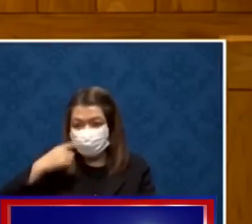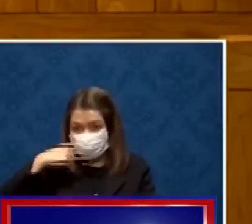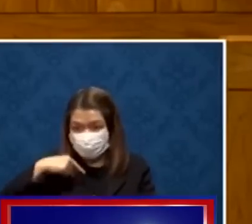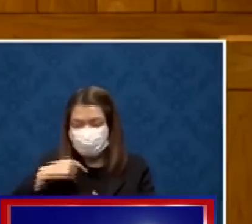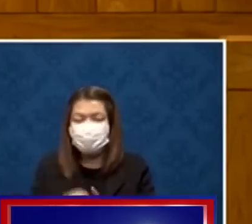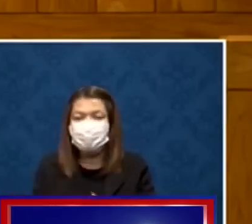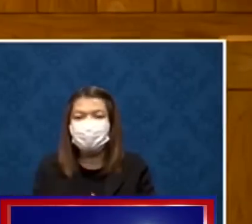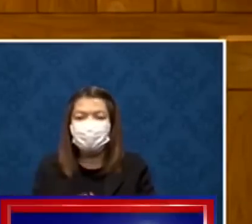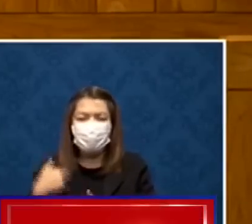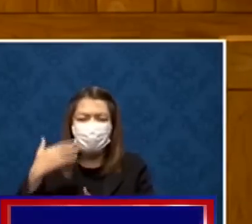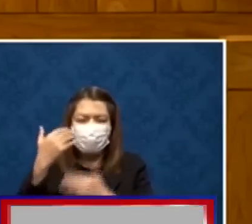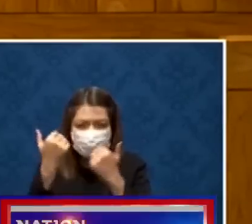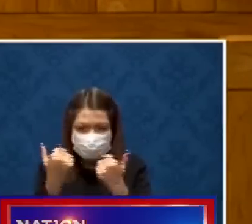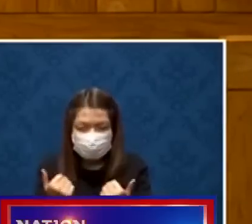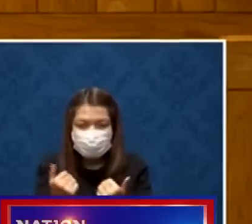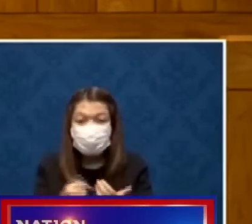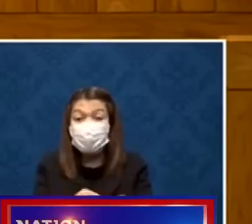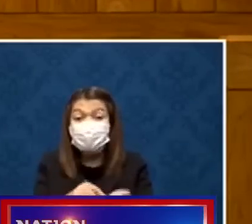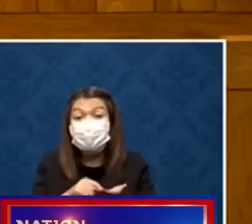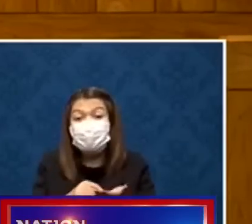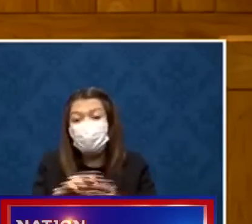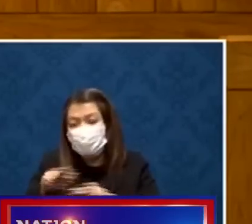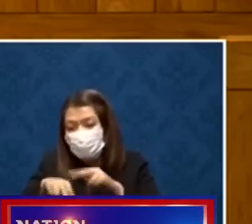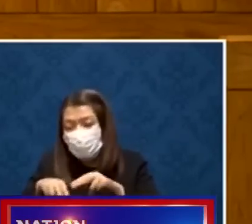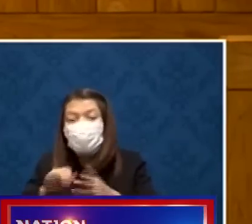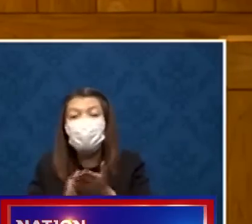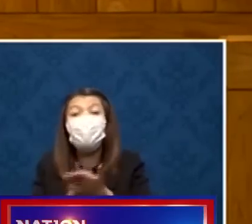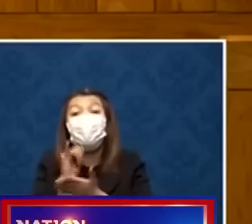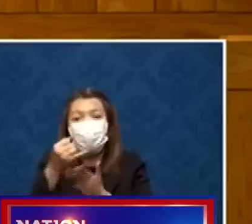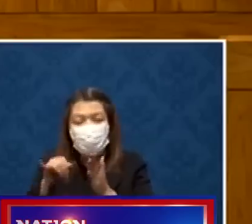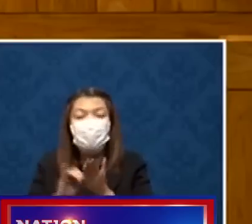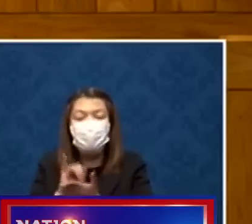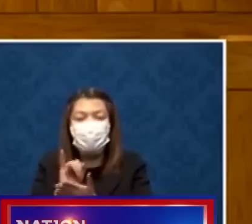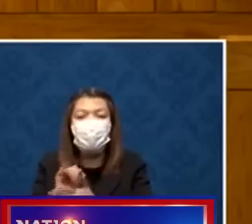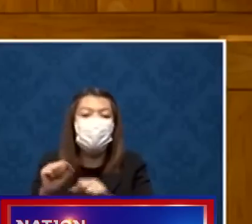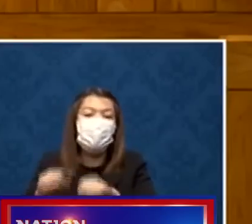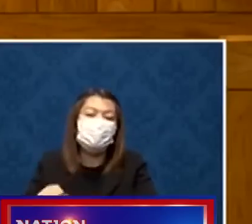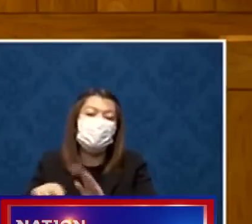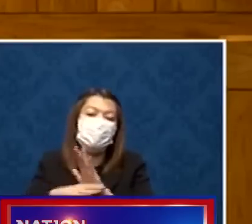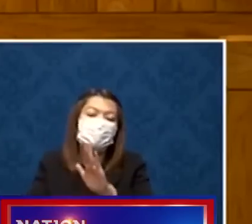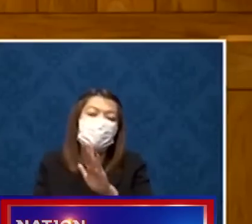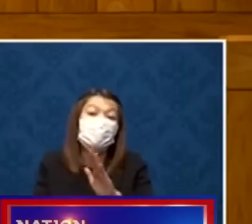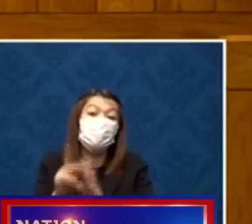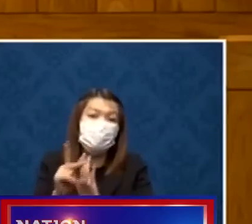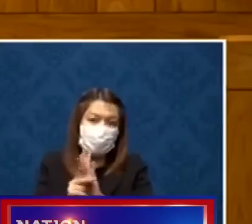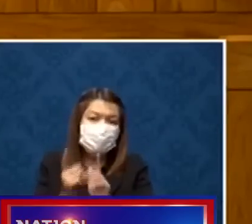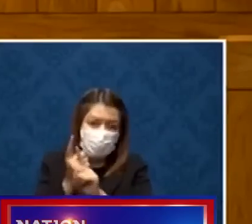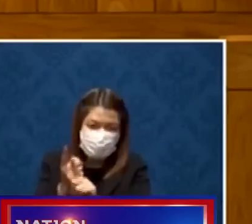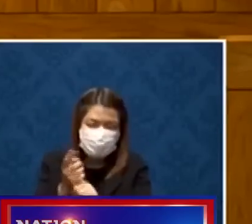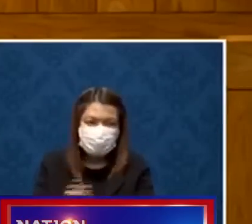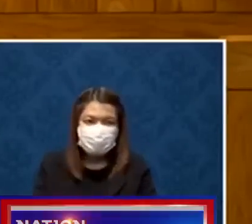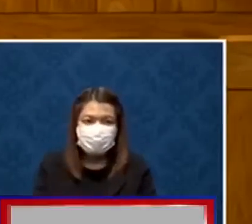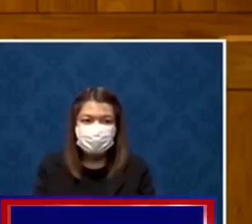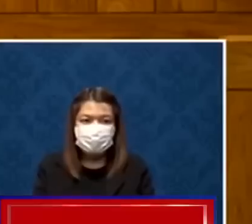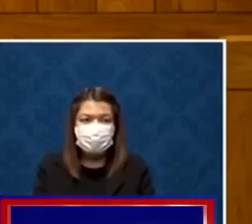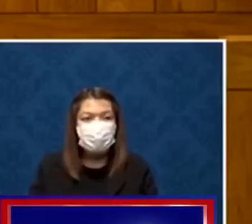ฮะอันนี้ก็ปีละครั้งสมัยประชุมละครั้งที่อนุญาตให้มีการยื่นไม่ไว้วางใจได้ก็คือสมัยสามั